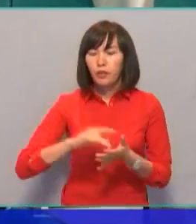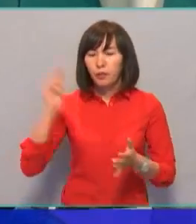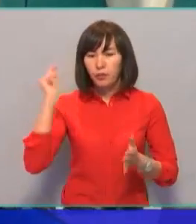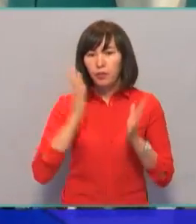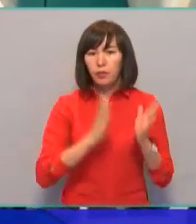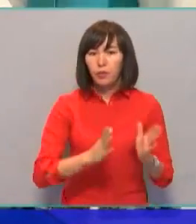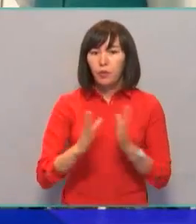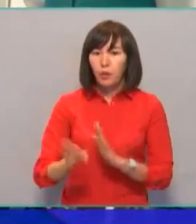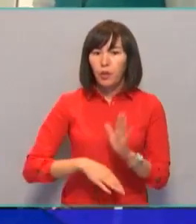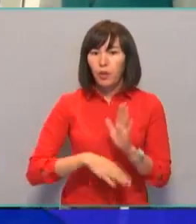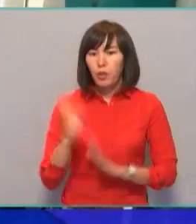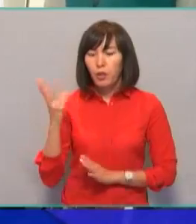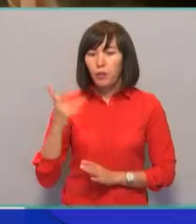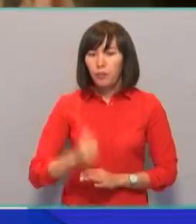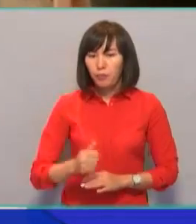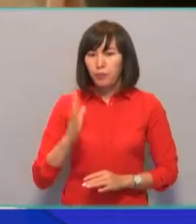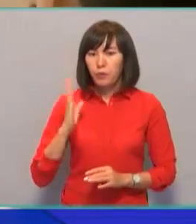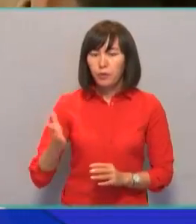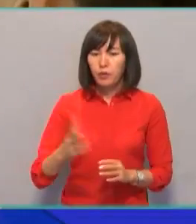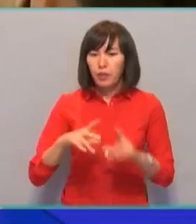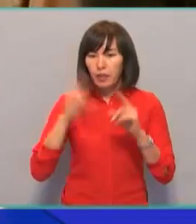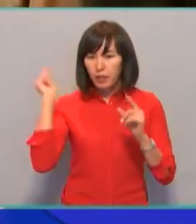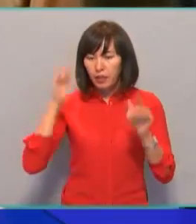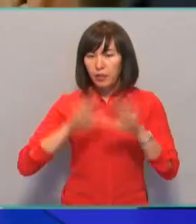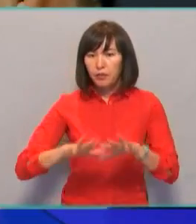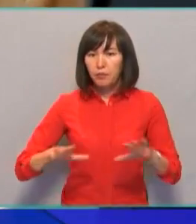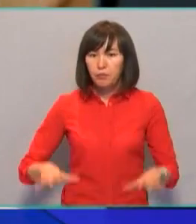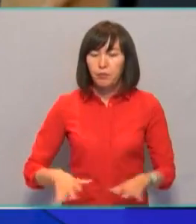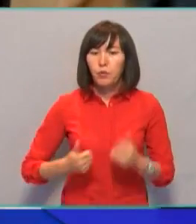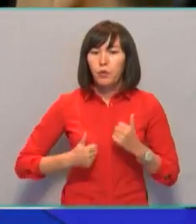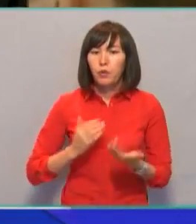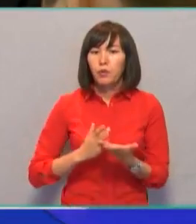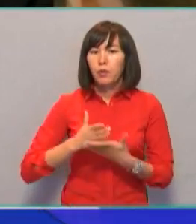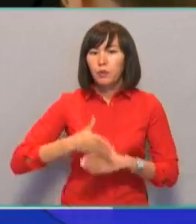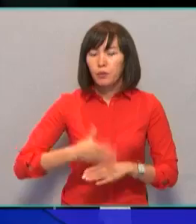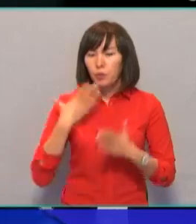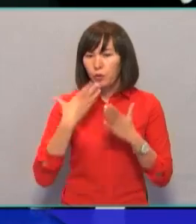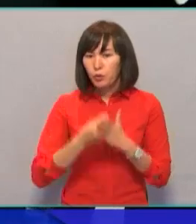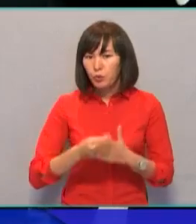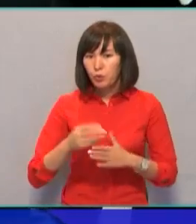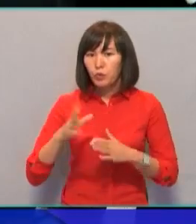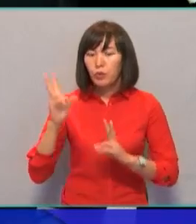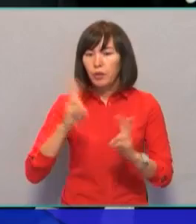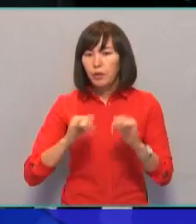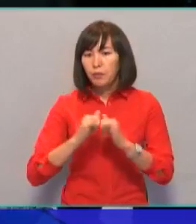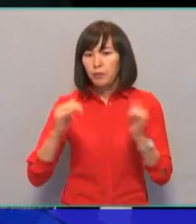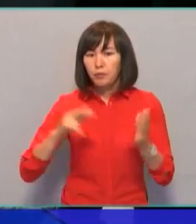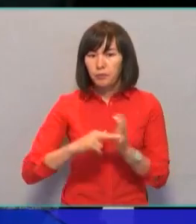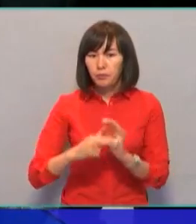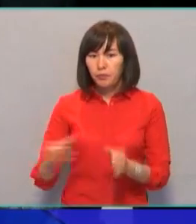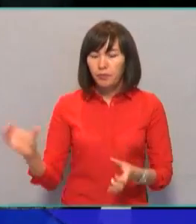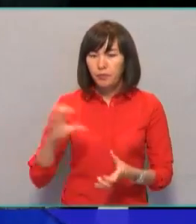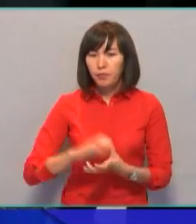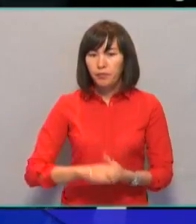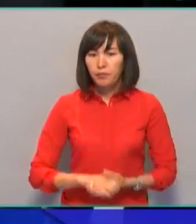беру жүйесіндегі озаттар санатынан саналатын мектеп оқушылары мәртебелі қонақтарға өздерінің инновациялық жобаларын